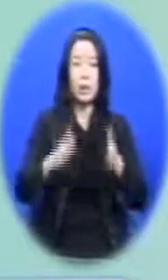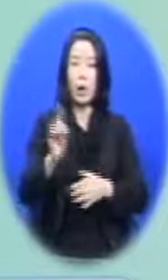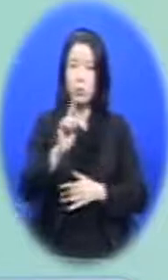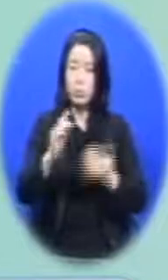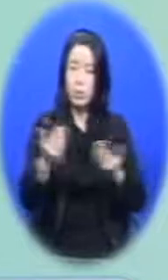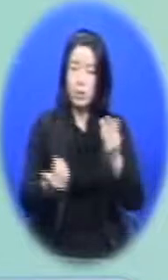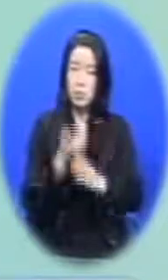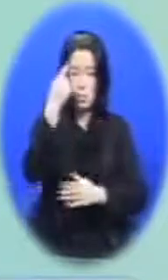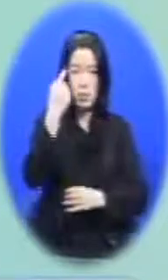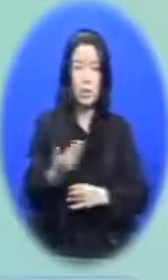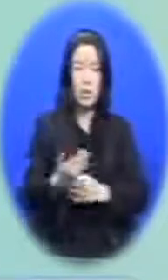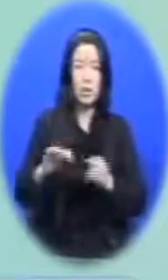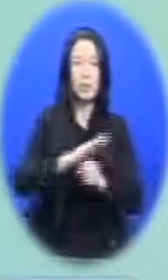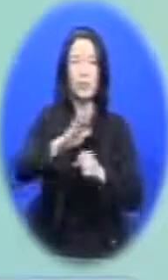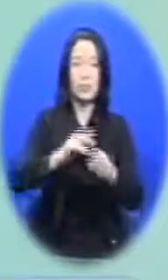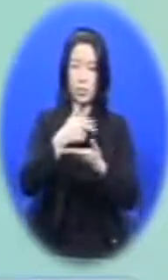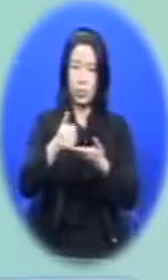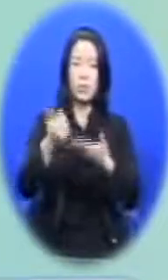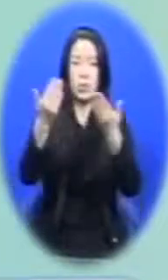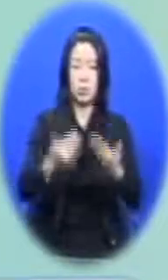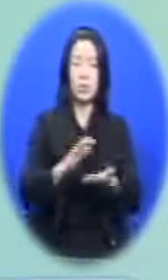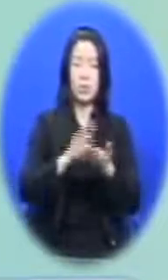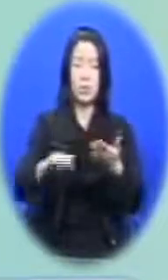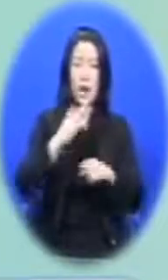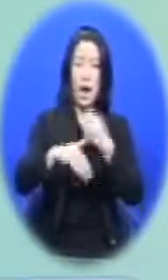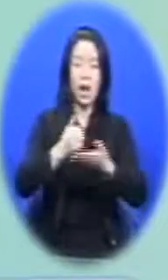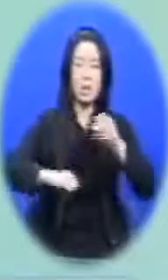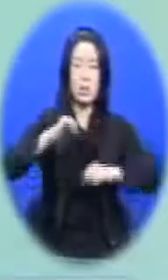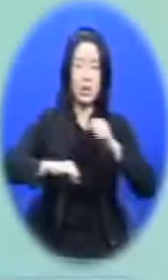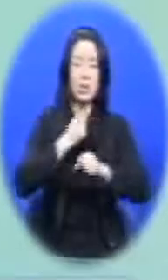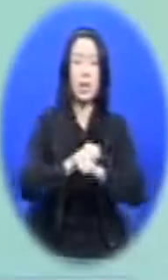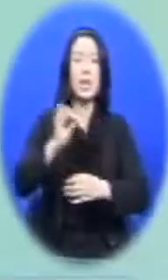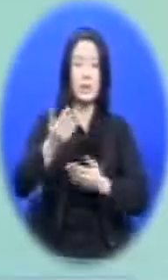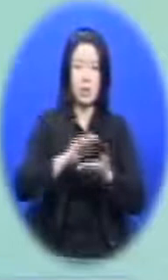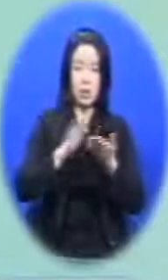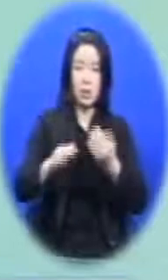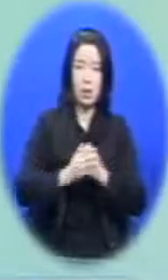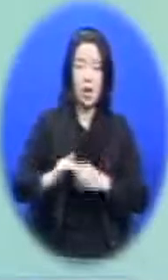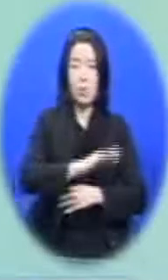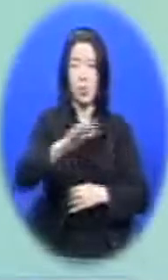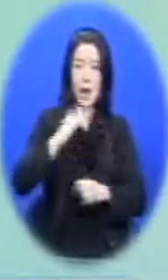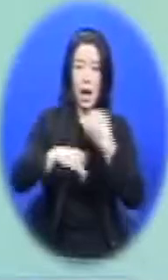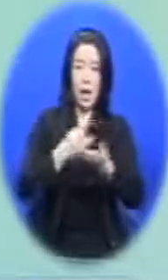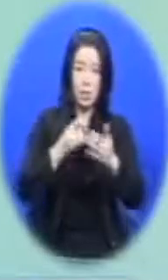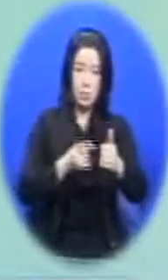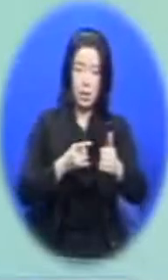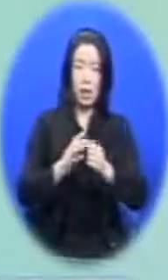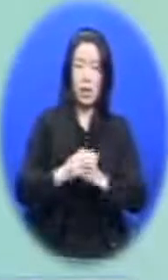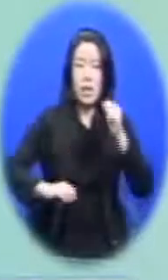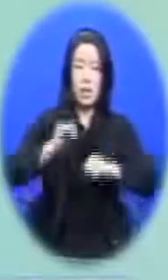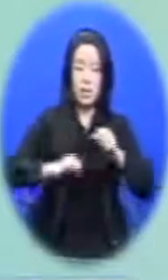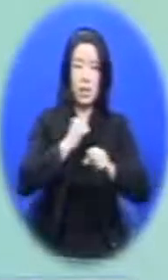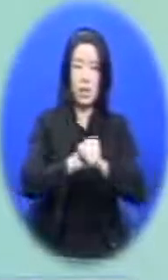거죠? 사랑은 주님이 주시는 거예요. 하나님이 역사하셔야 되는 일입니다. 우리가 하나님께